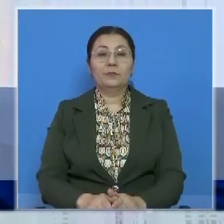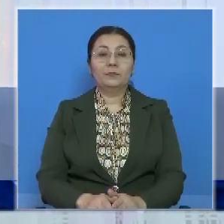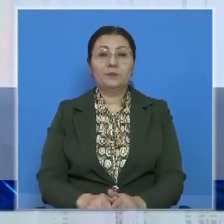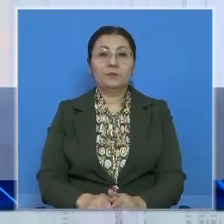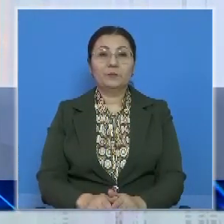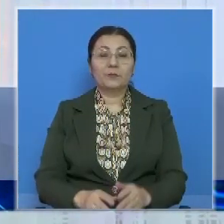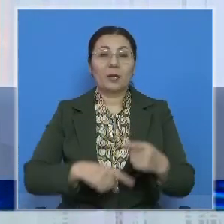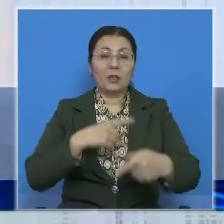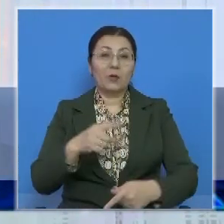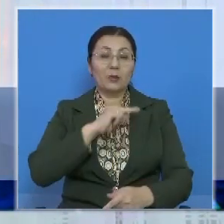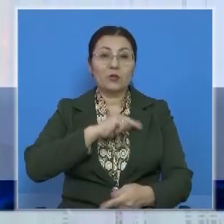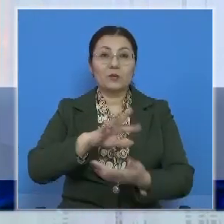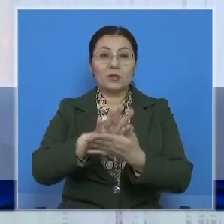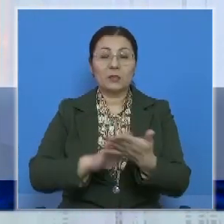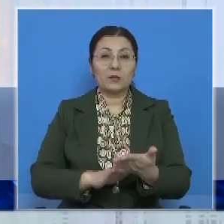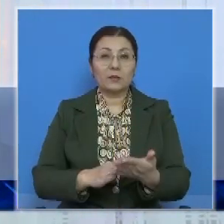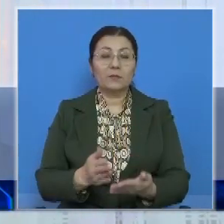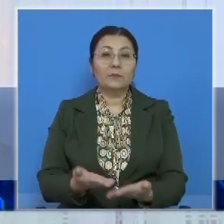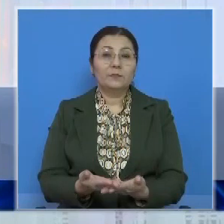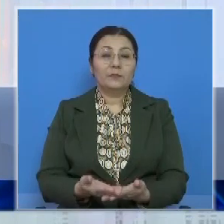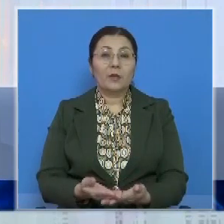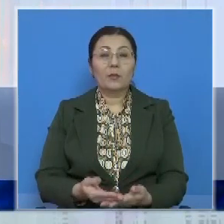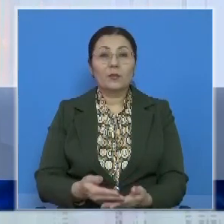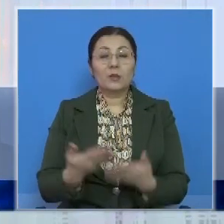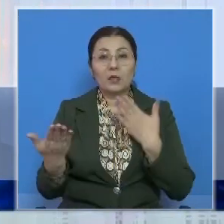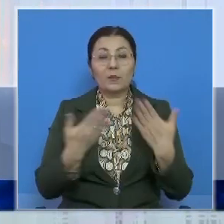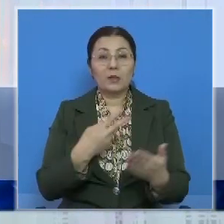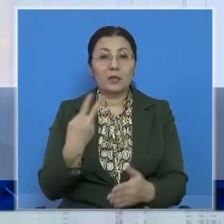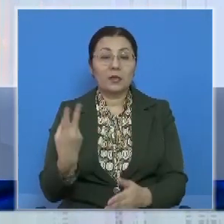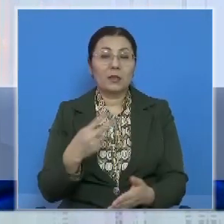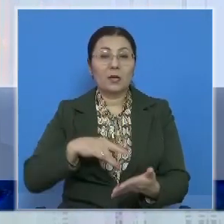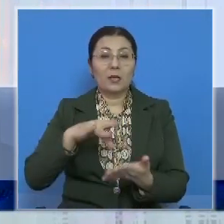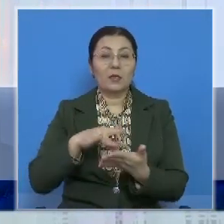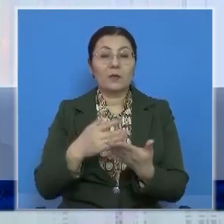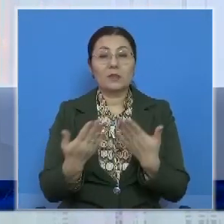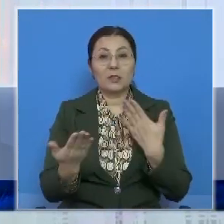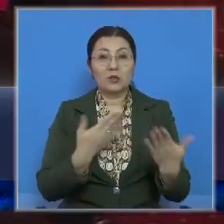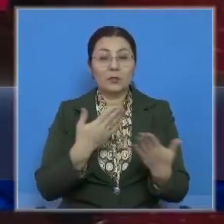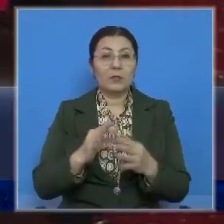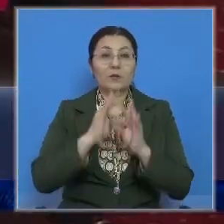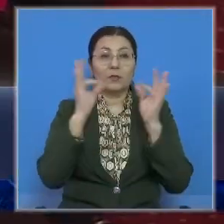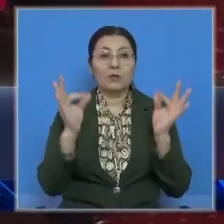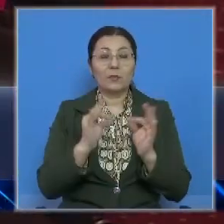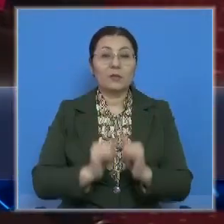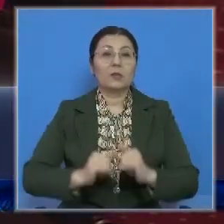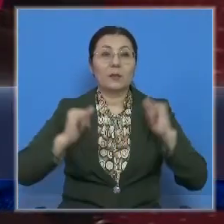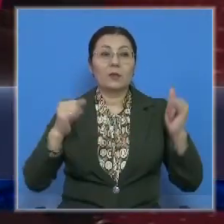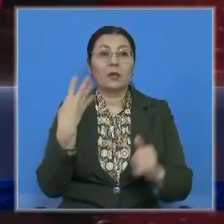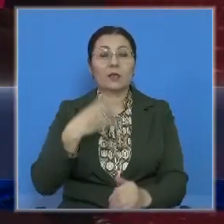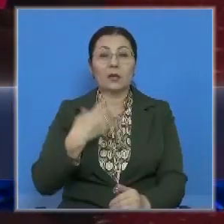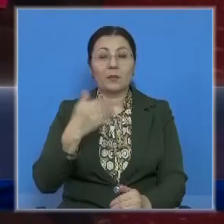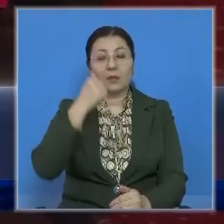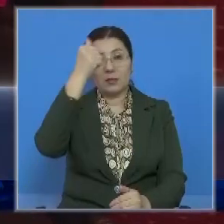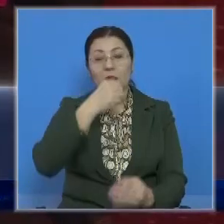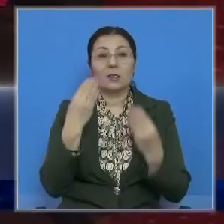боламыз. Бұл енді біздердің сол әріптес қатынасымыз, екі қаланың арасында жол салу өнерде. Мәдениет үйі 45 жылдық